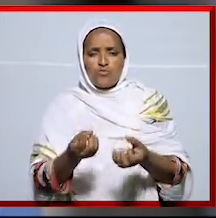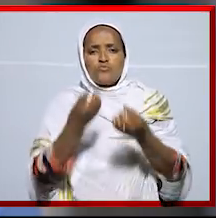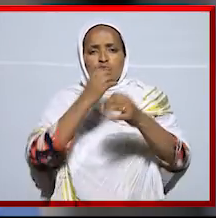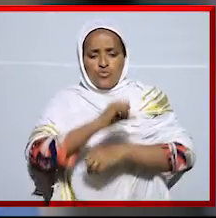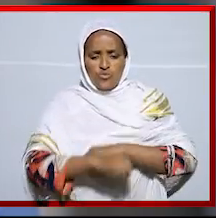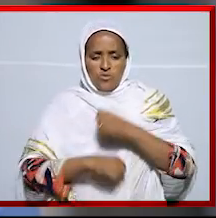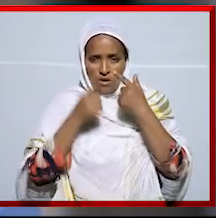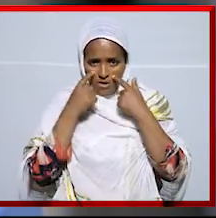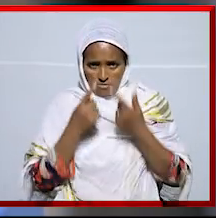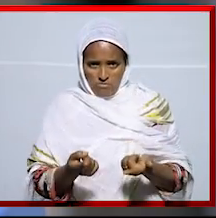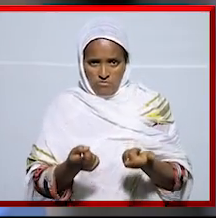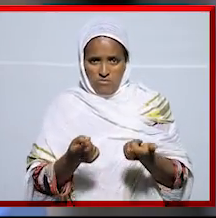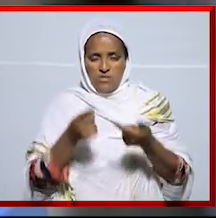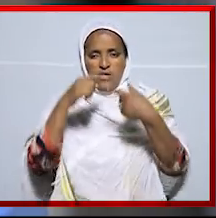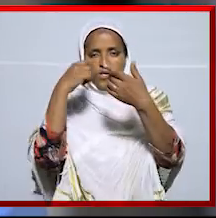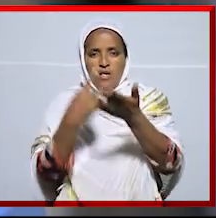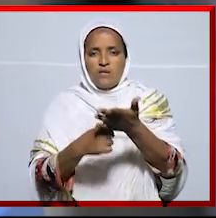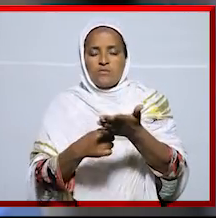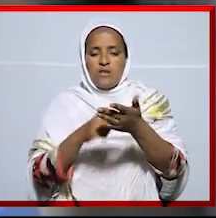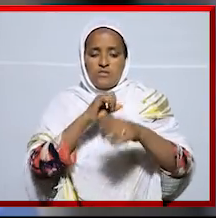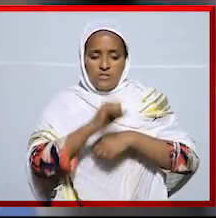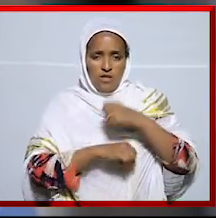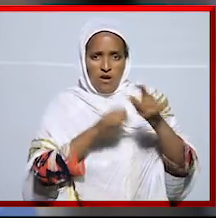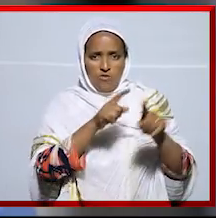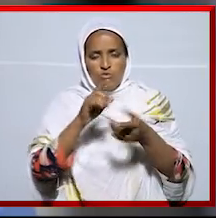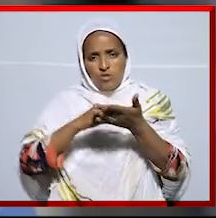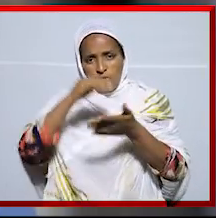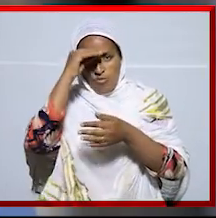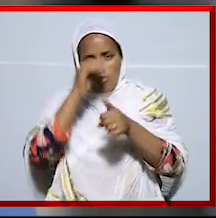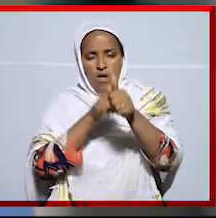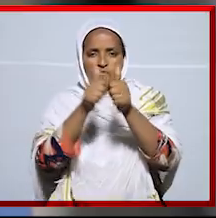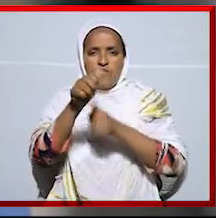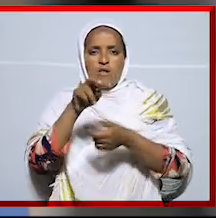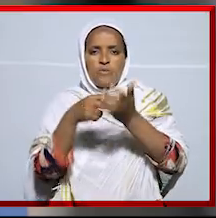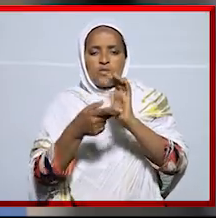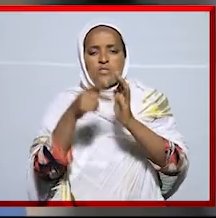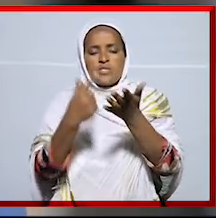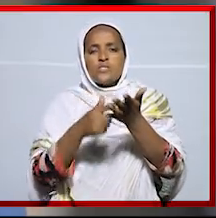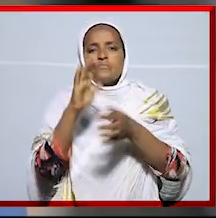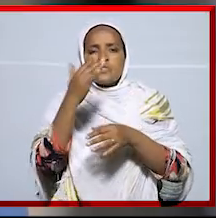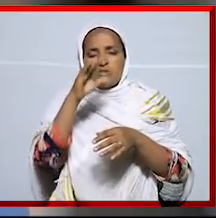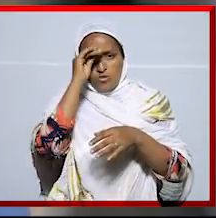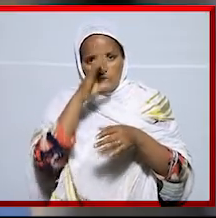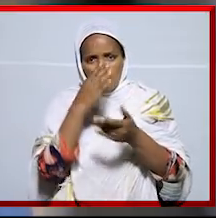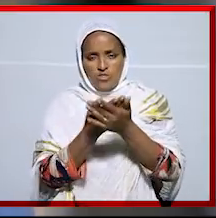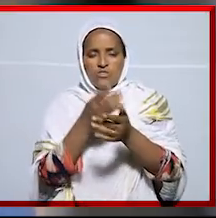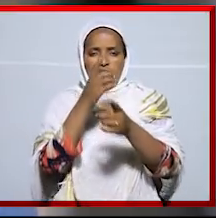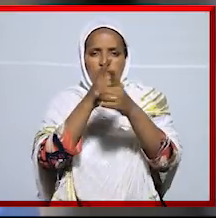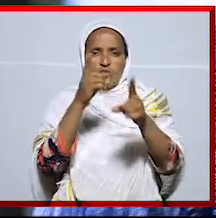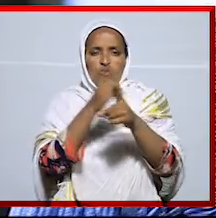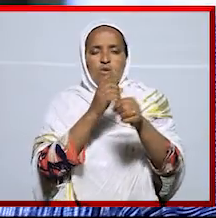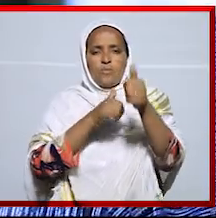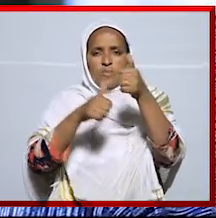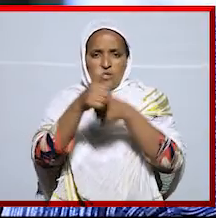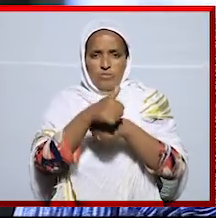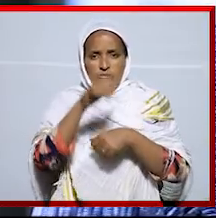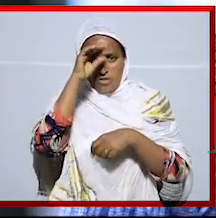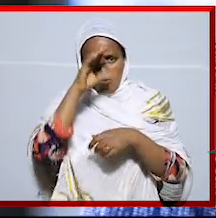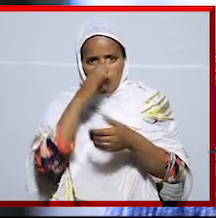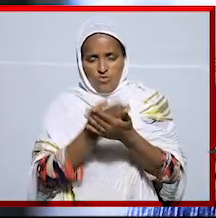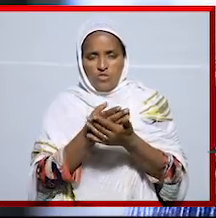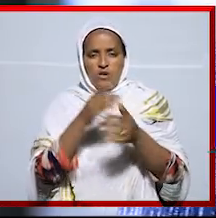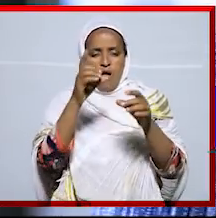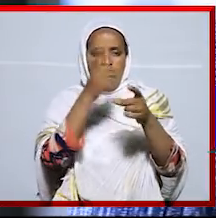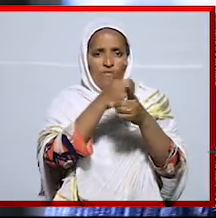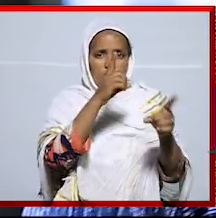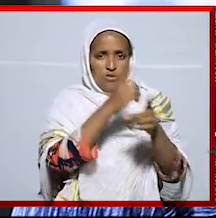ብዙ ስቃይ ያያል እና ያን በዛ ስቃይ ደግሞ ተምሮ ያልፈበታል ማለት ነው። እና ለዚህ ይመስለኛል የሰው ልጅ ተፈጠረ። በቅድሚያ